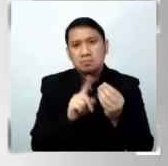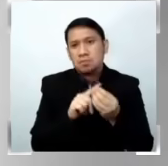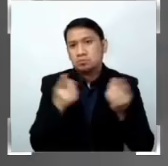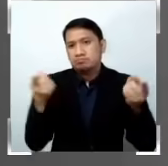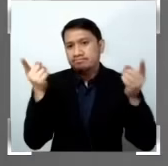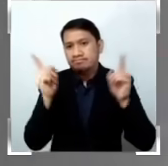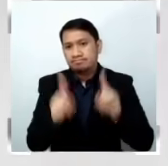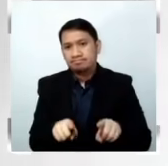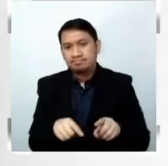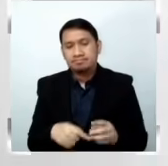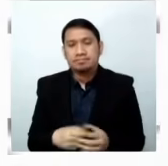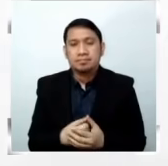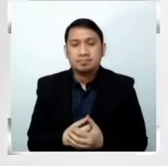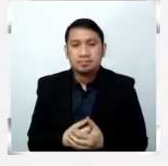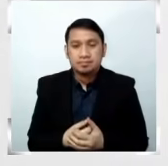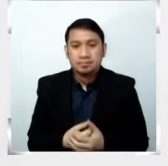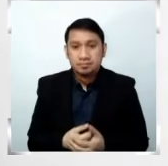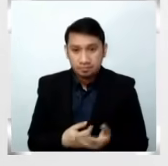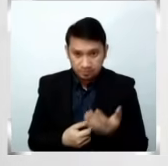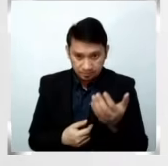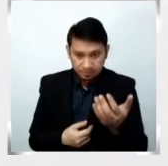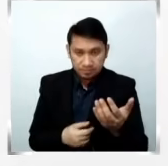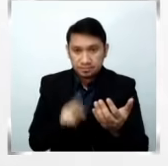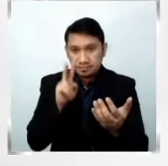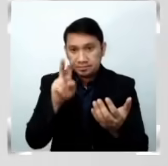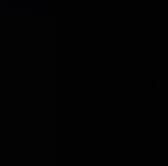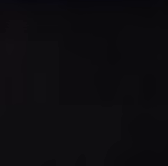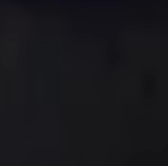krimen. Cedric Castillo, GMA News.